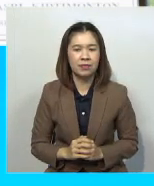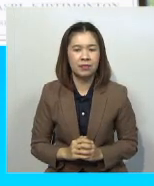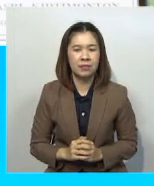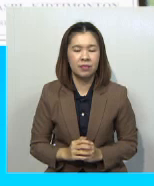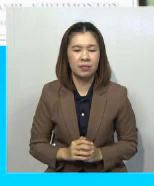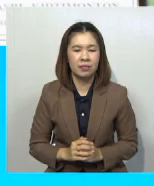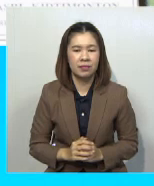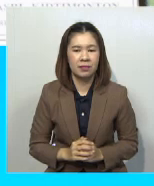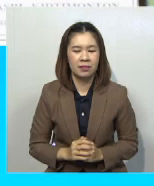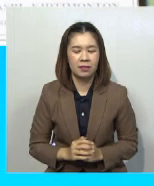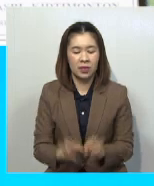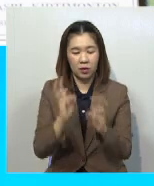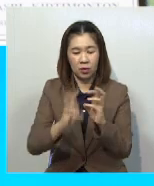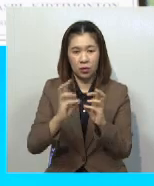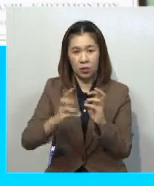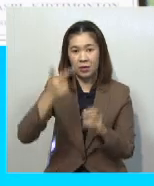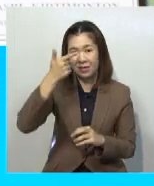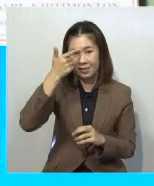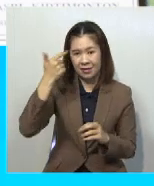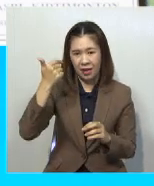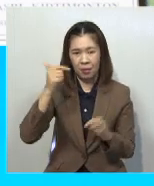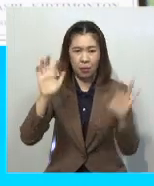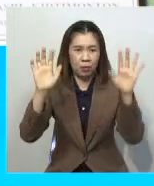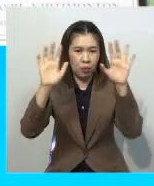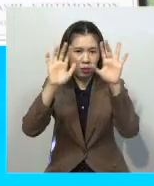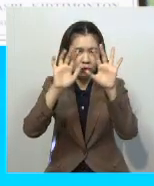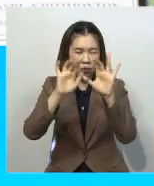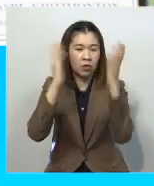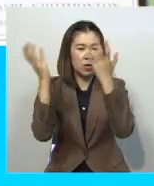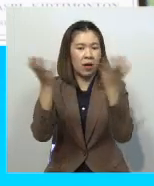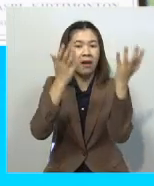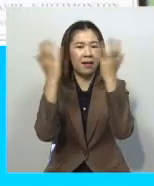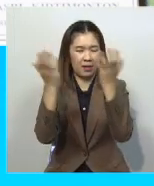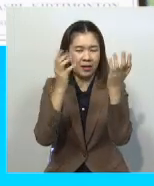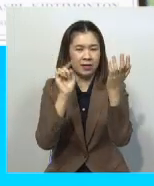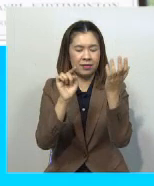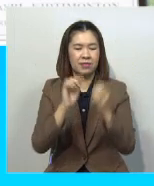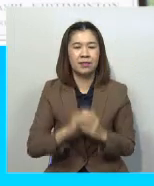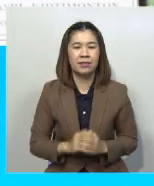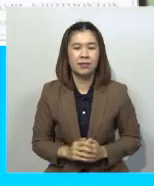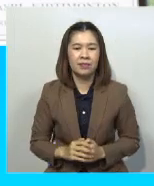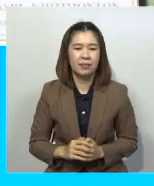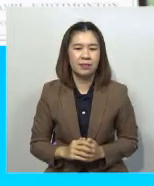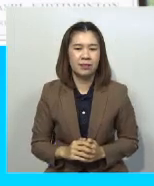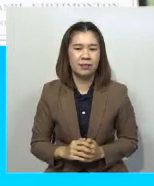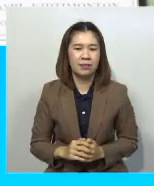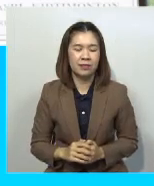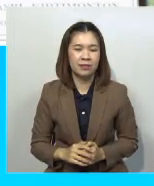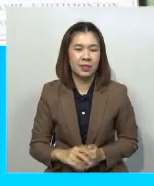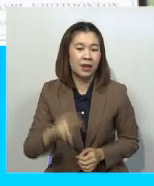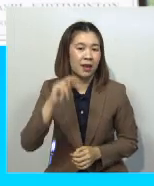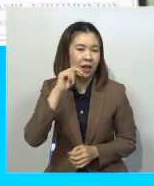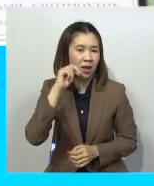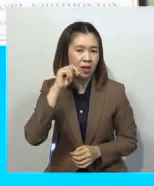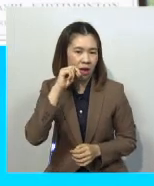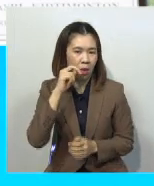าในเรื่องของฝุ่นละอองในอากาศเนี่ยถ้ามันโดนถ้าเป็นยิ่งเป็นฝุ่นขนาดใหญ่นิดนึงเนี่ยนะครับมันโดนละอองน้ำหรือเม็ด